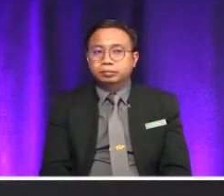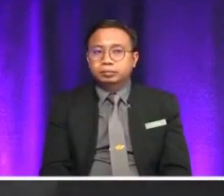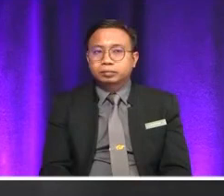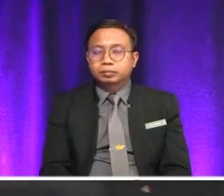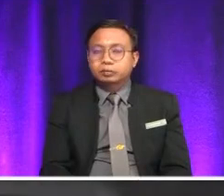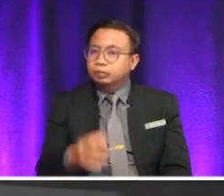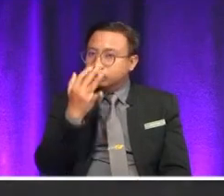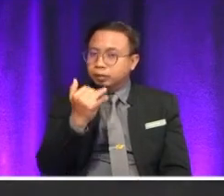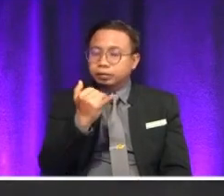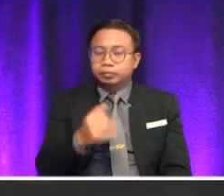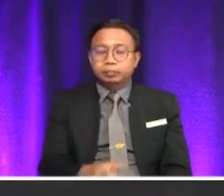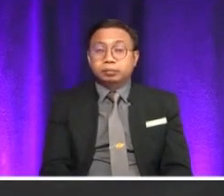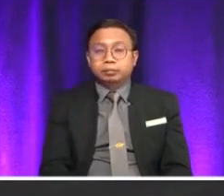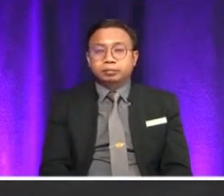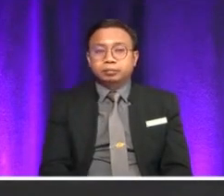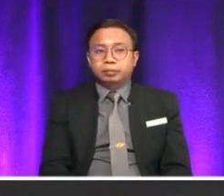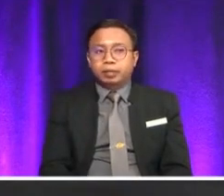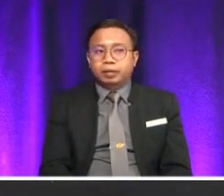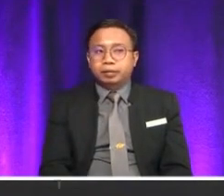Kenapa giling kepala tu? Angkatlah tangan.